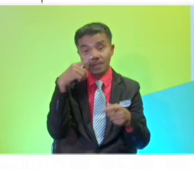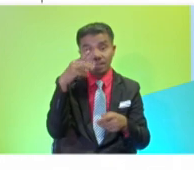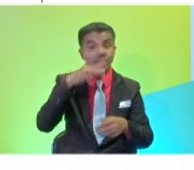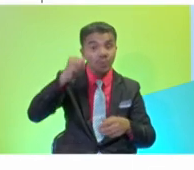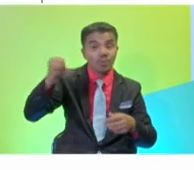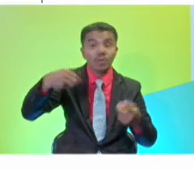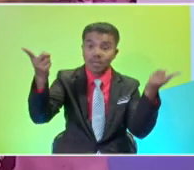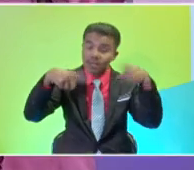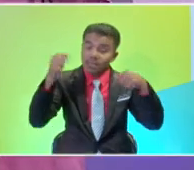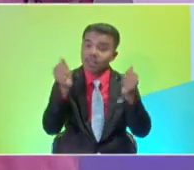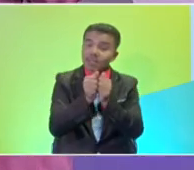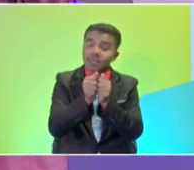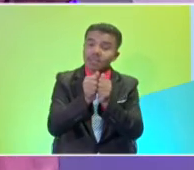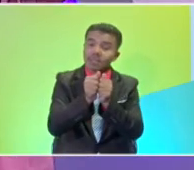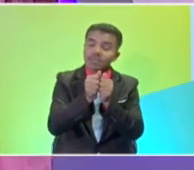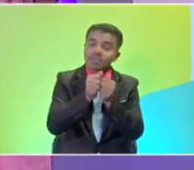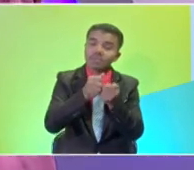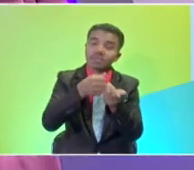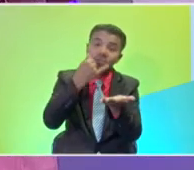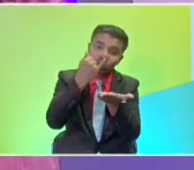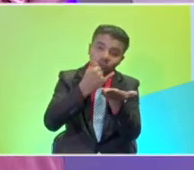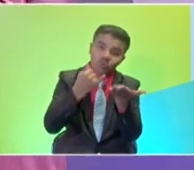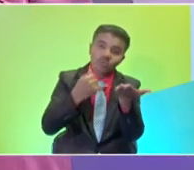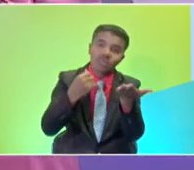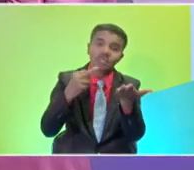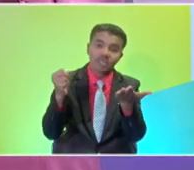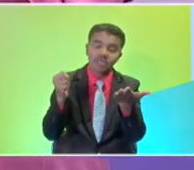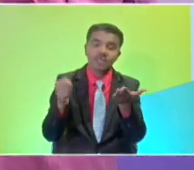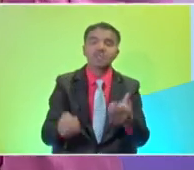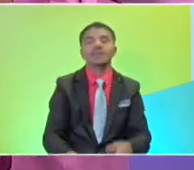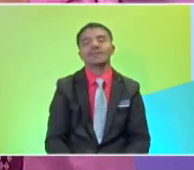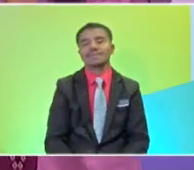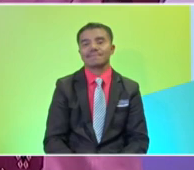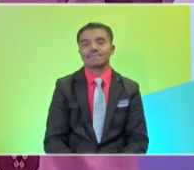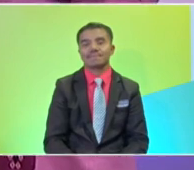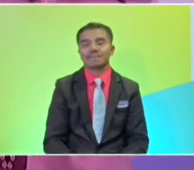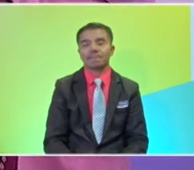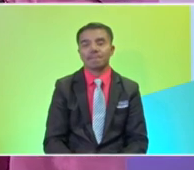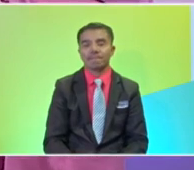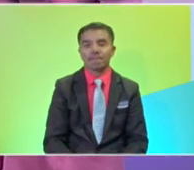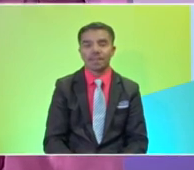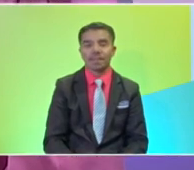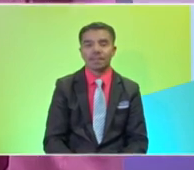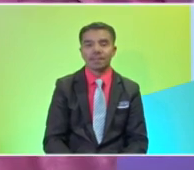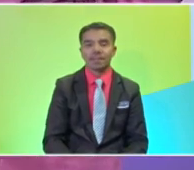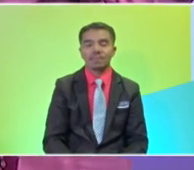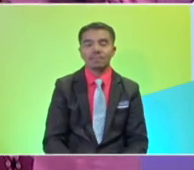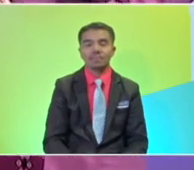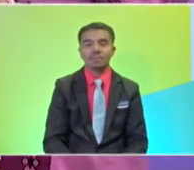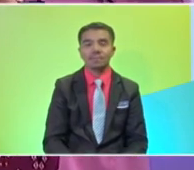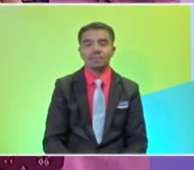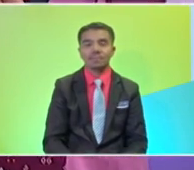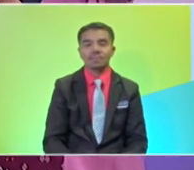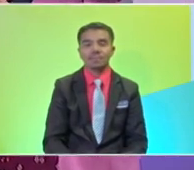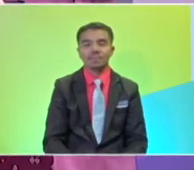bentuk-bentuk untuk mengajar bahasa Arab sea tidak terdedah dengan bahasa Melayu Aiman insya-allah okey apakah instrumen dia kaedah pirah Aiman